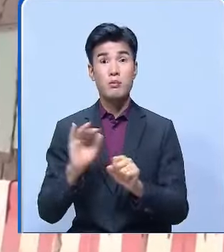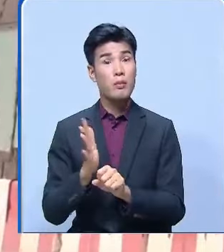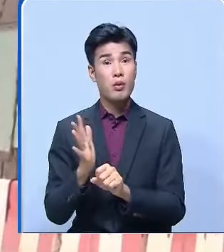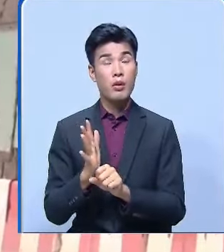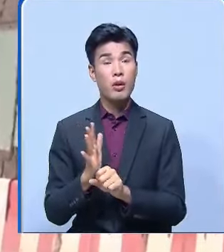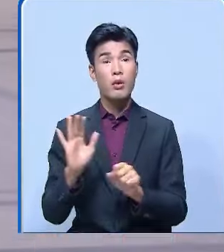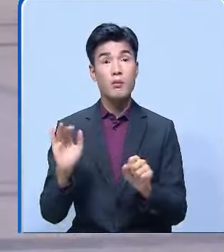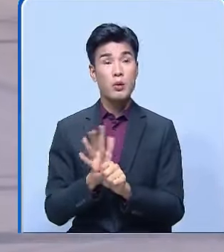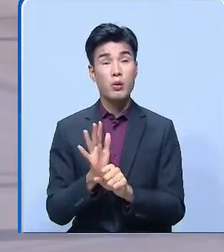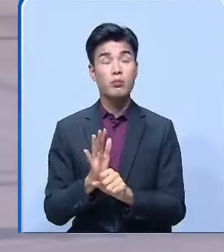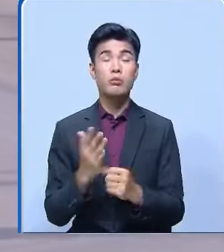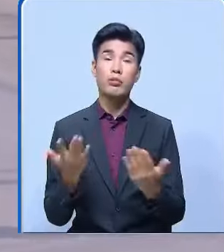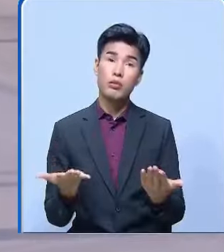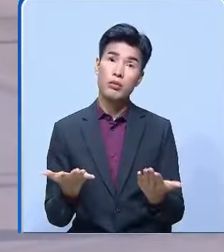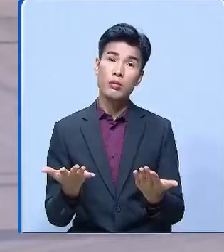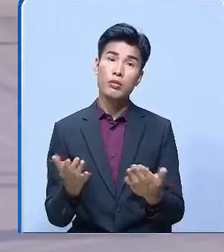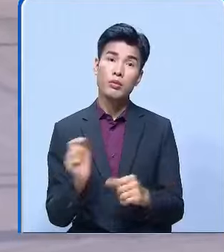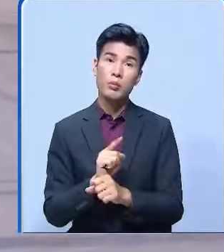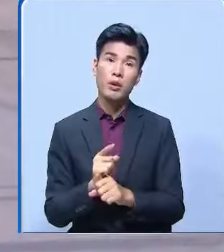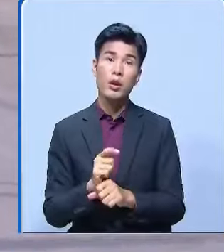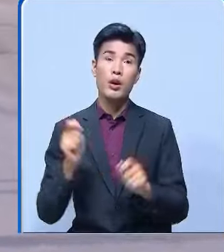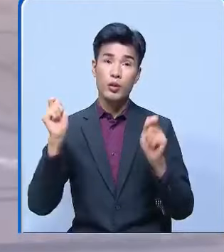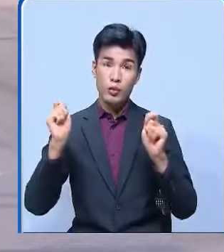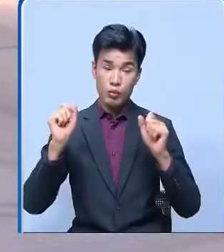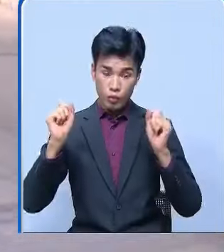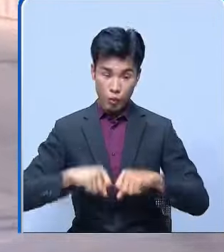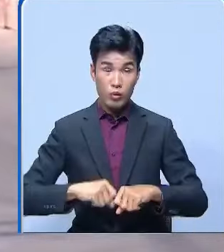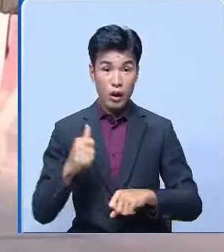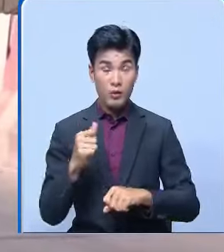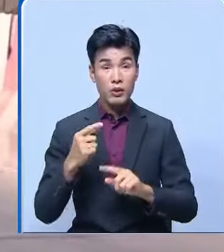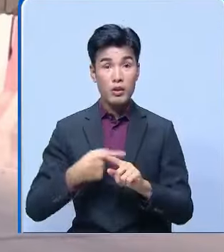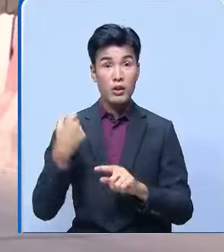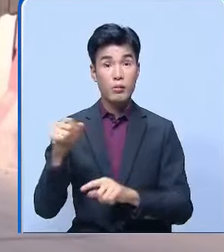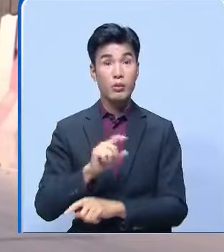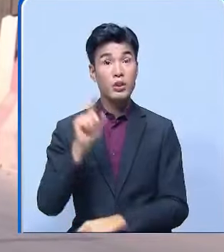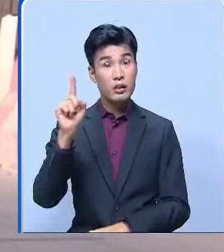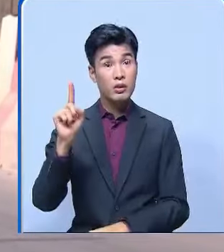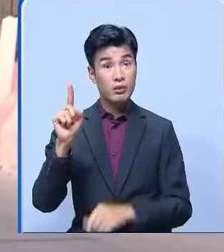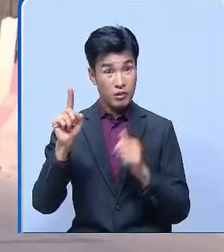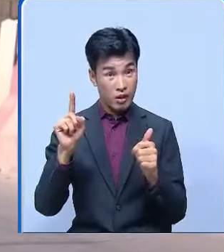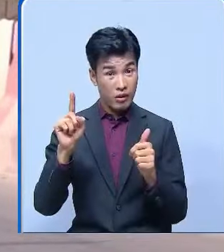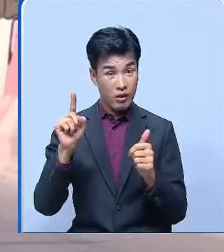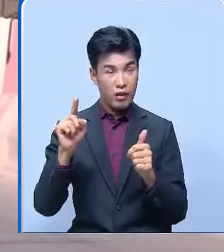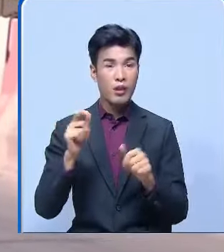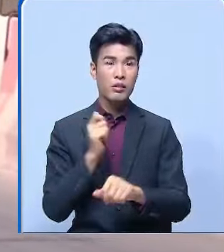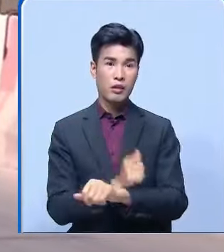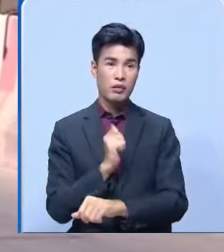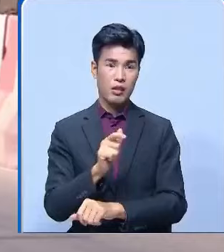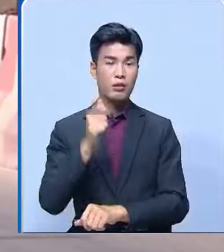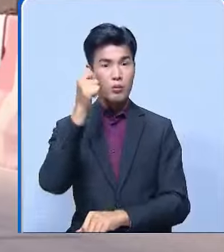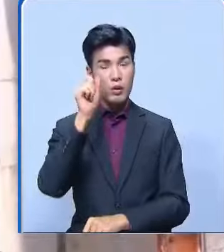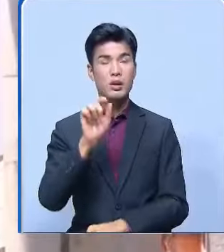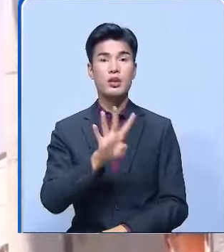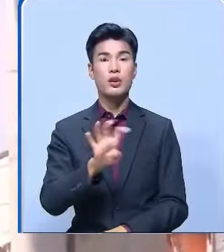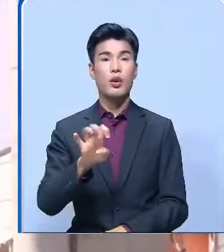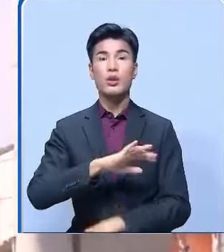ไม่ครบสักทีแบบนี้จะได้เคาะไหมที่เขาบอกว่า1ตุลาคมเนี่ยค่าแรงขั้นต่ำ400บาททั่วประเท